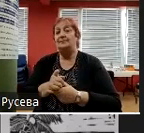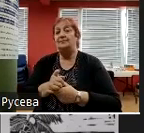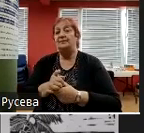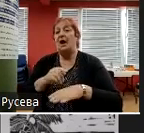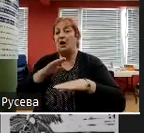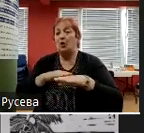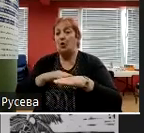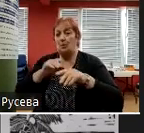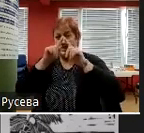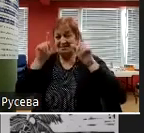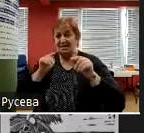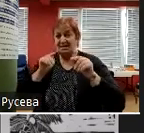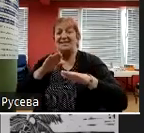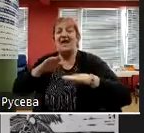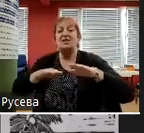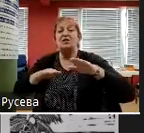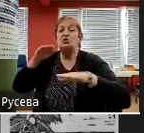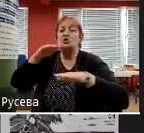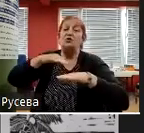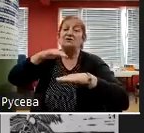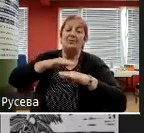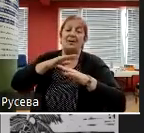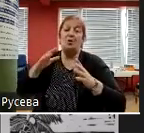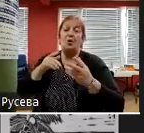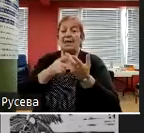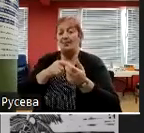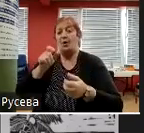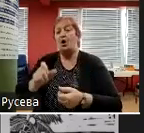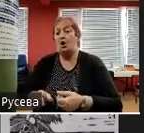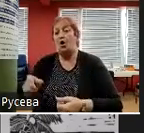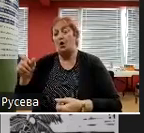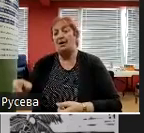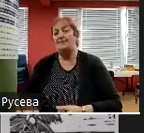документа да бъде достъпен за максимално голям брой хора.